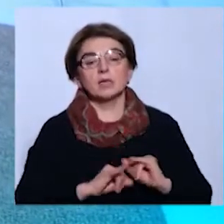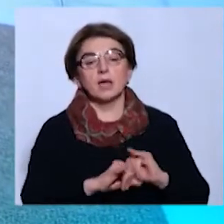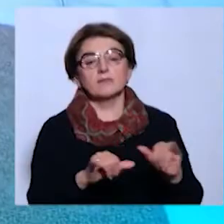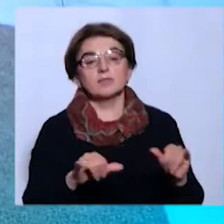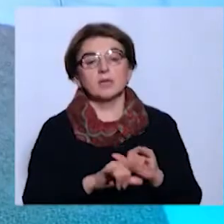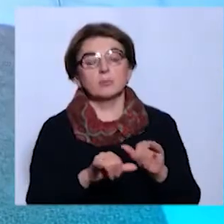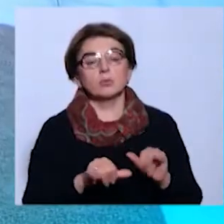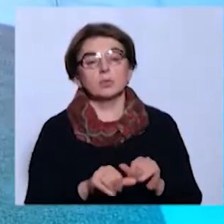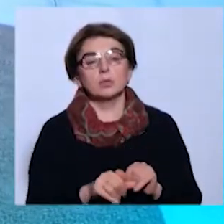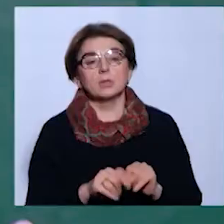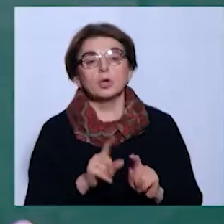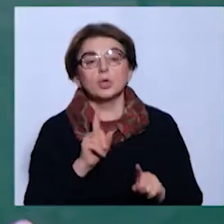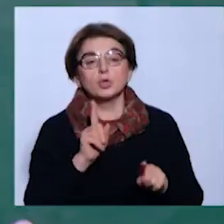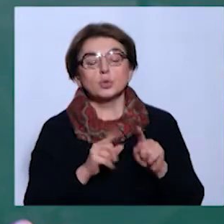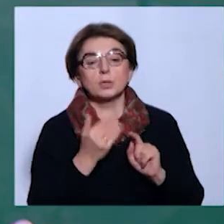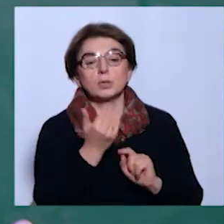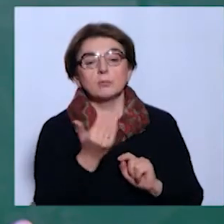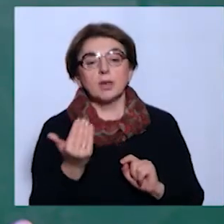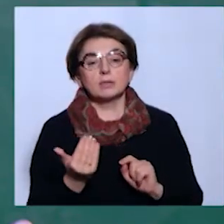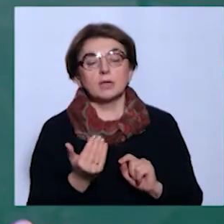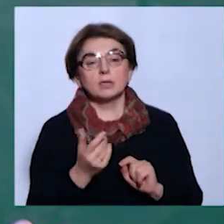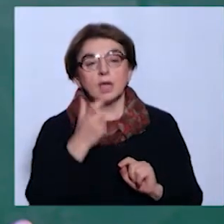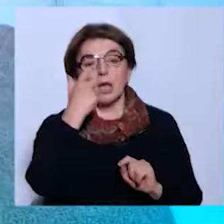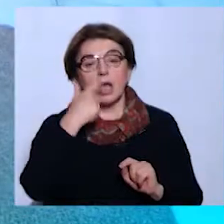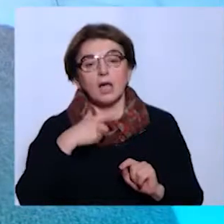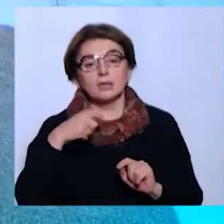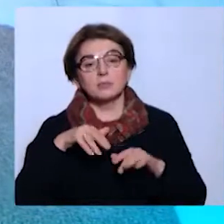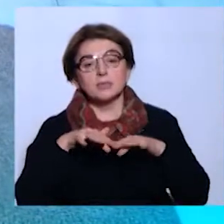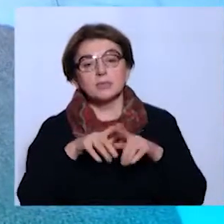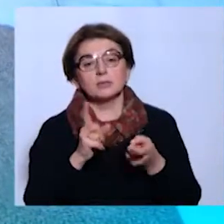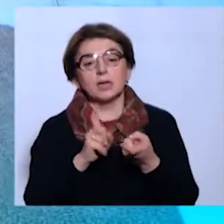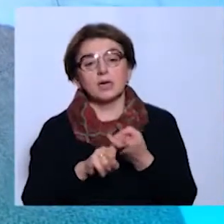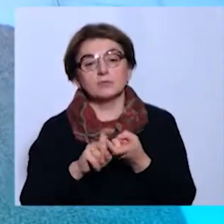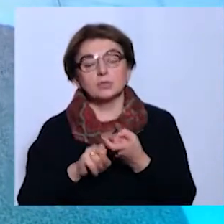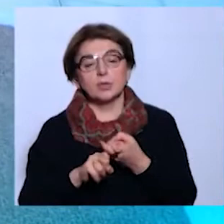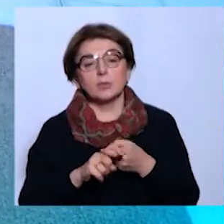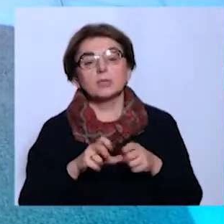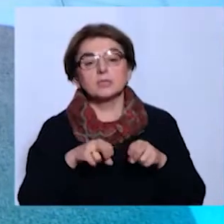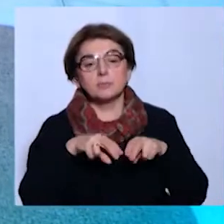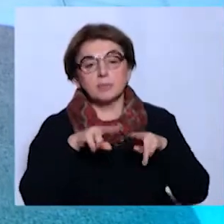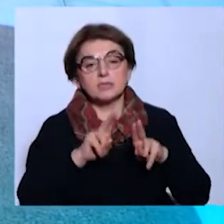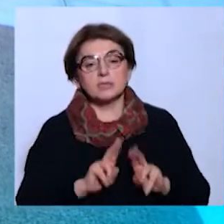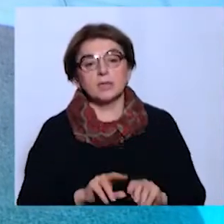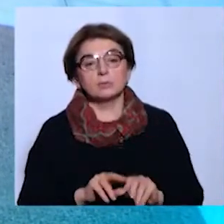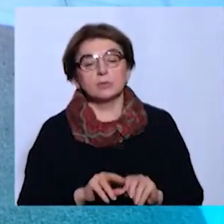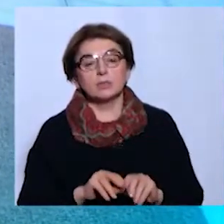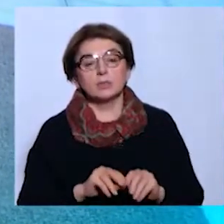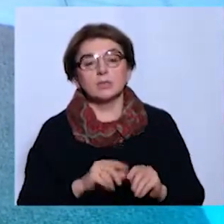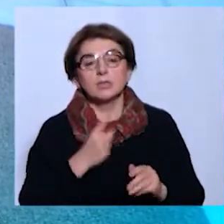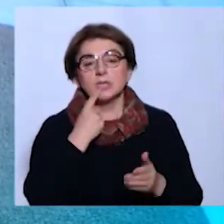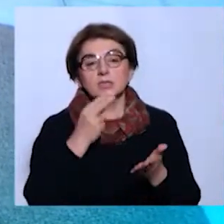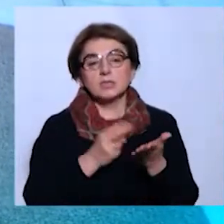შორის ზოგიერთი მათგანი ადამიანის საქმიანობასთან დაკავშირებით შეტანილი არის